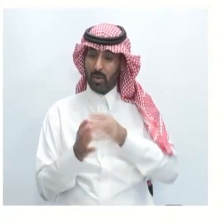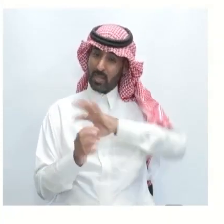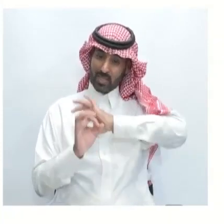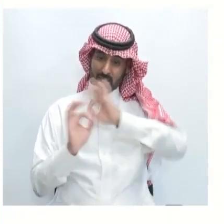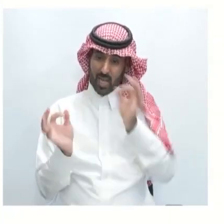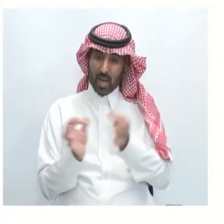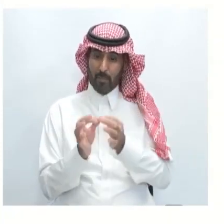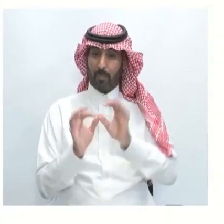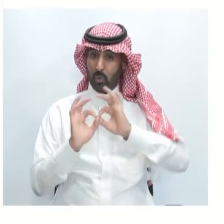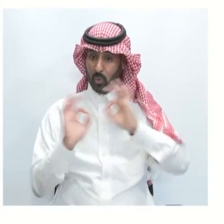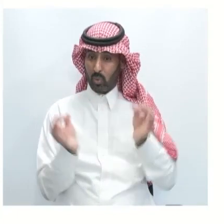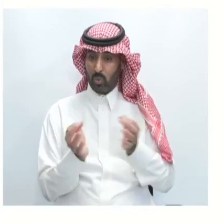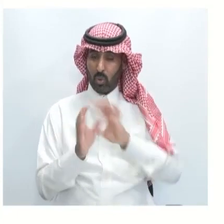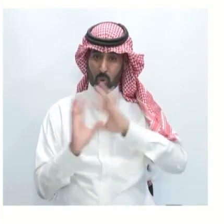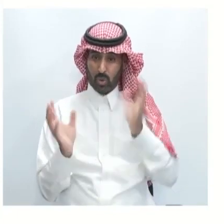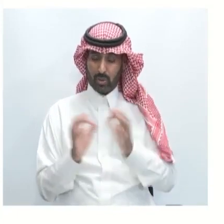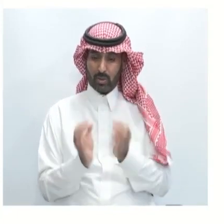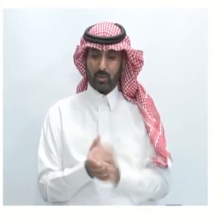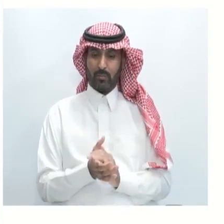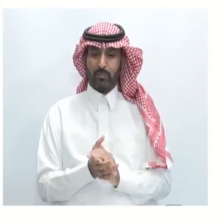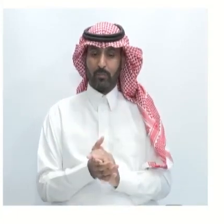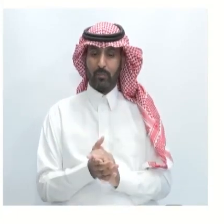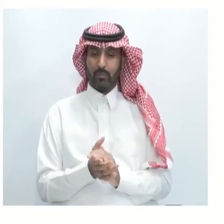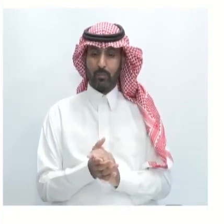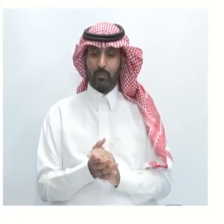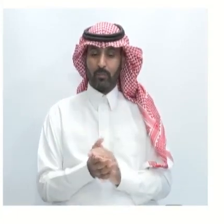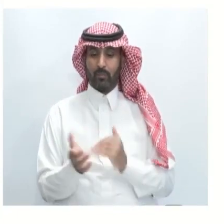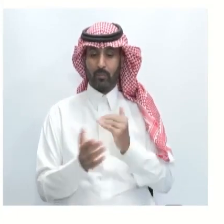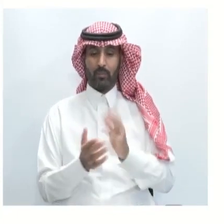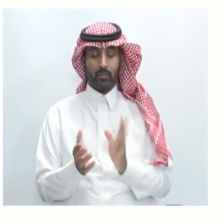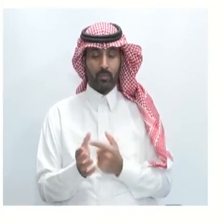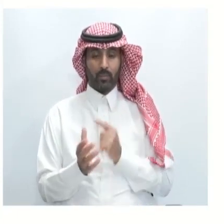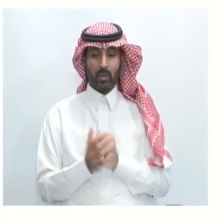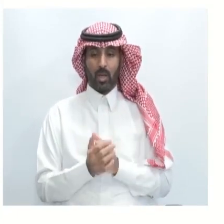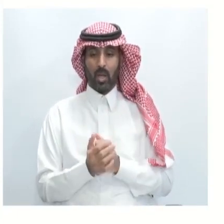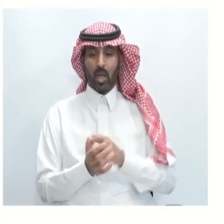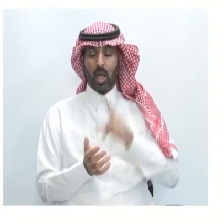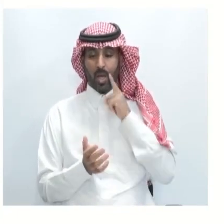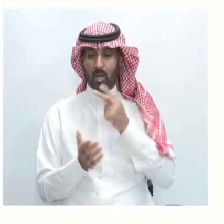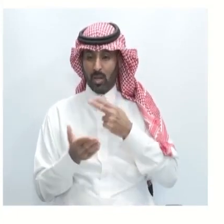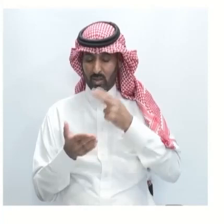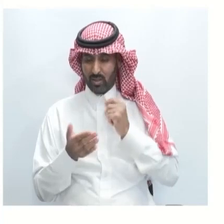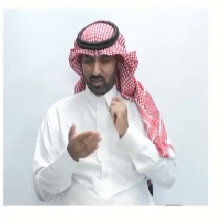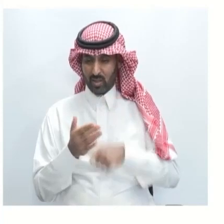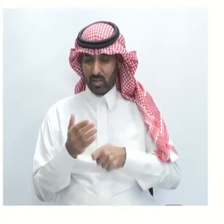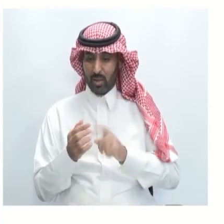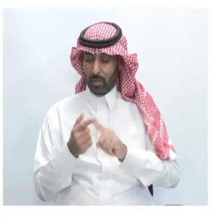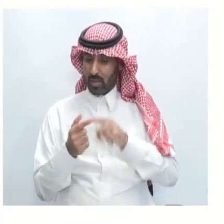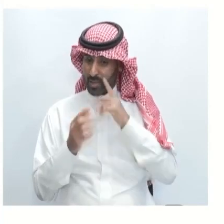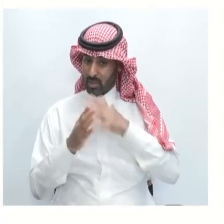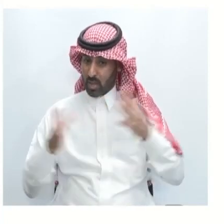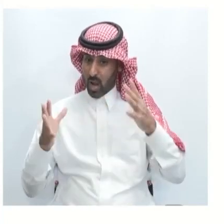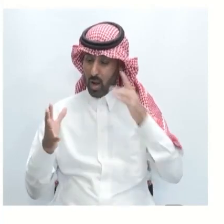ان تكون مقدمه الكبرى كليه نكمل والقضايا من حيث الكم نوعان